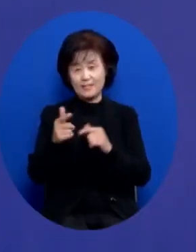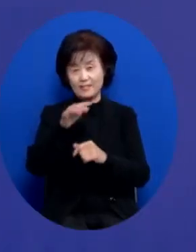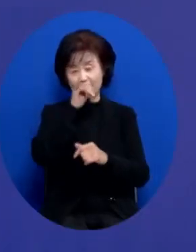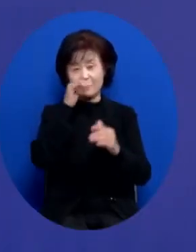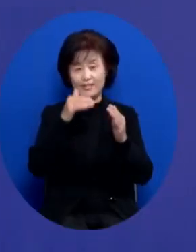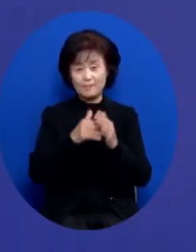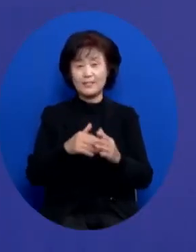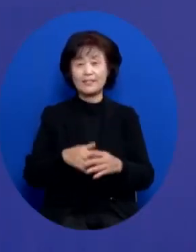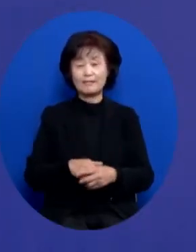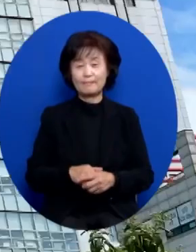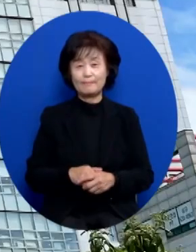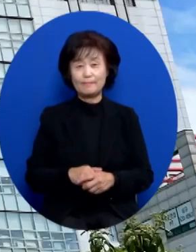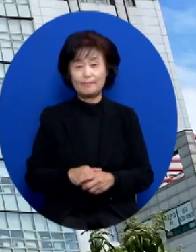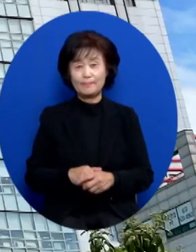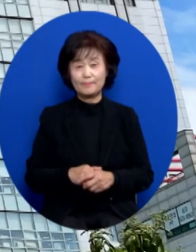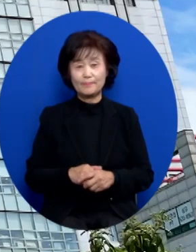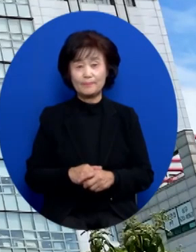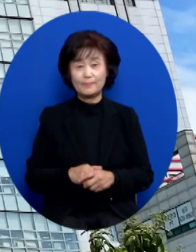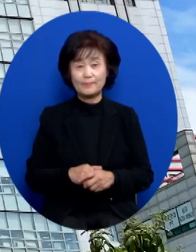오늘의 주요 단신입니다.